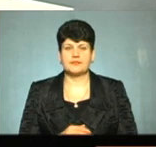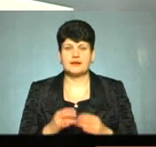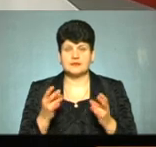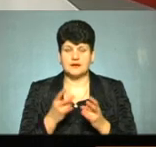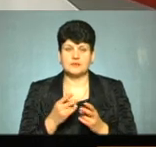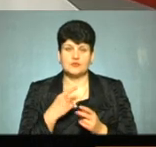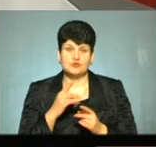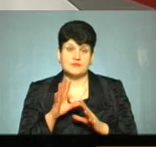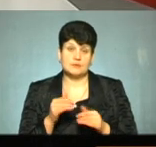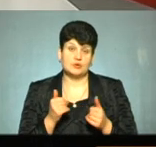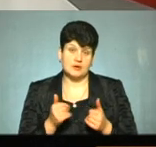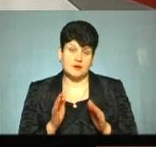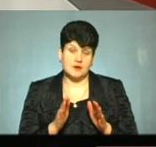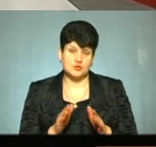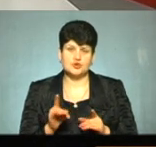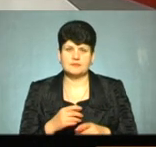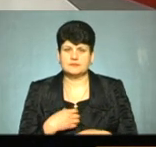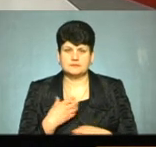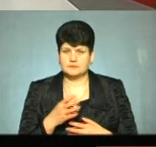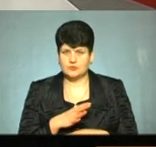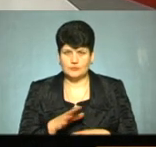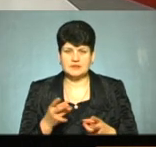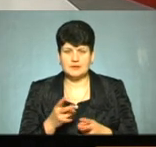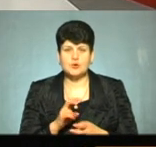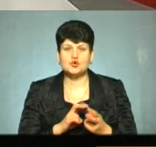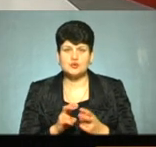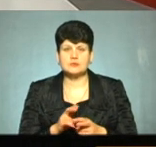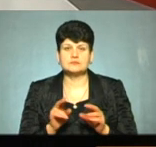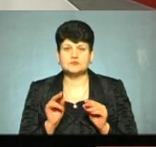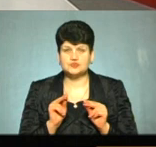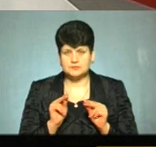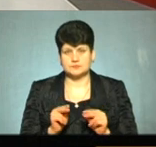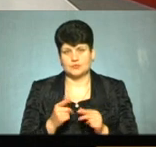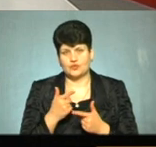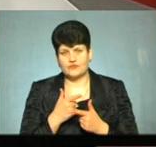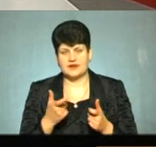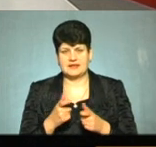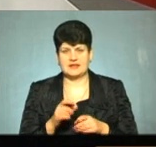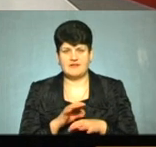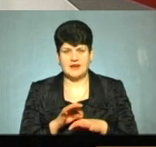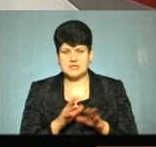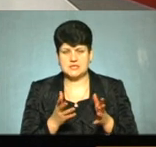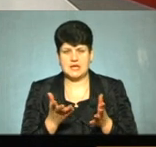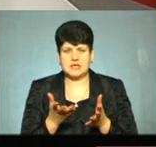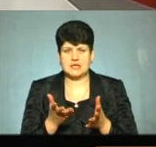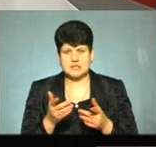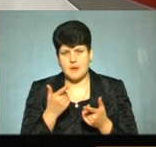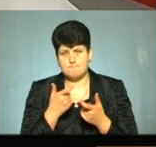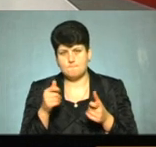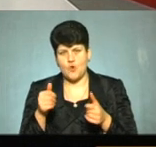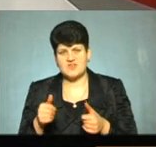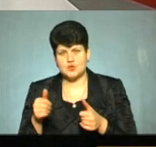Тобто варто зробити висновок. Є надія, що все буде гаразд. Власне, щоб не панікувати, завжди варто шукати достовірну інформацію і не вестися на